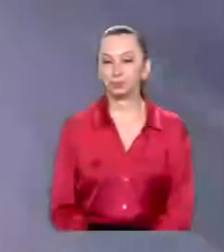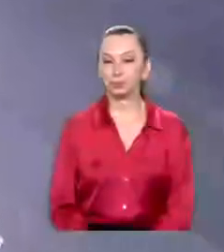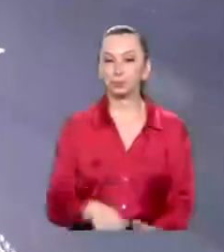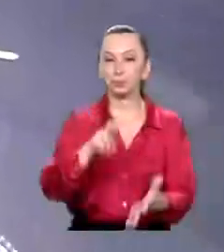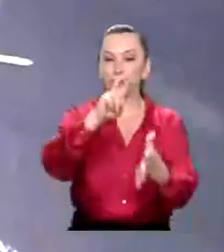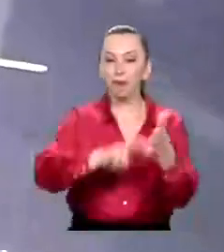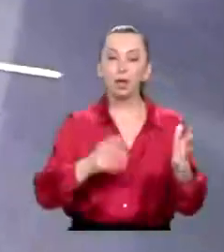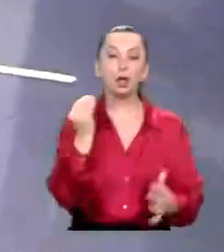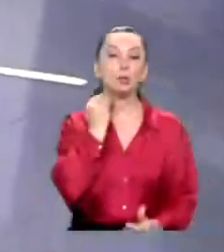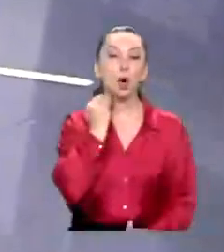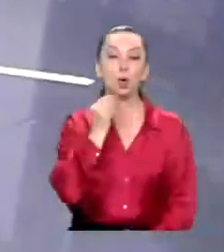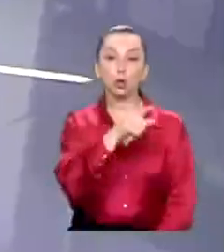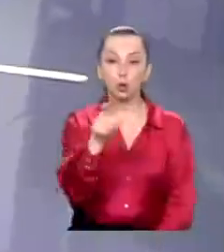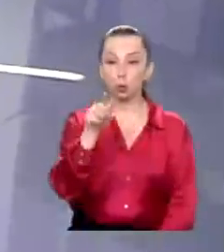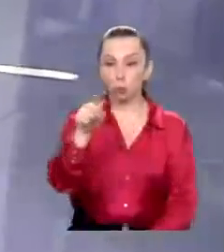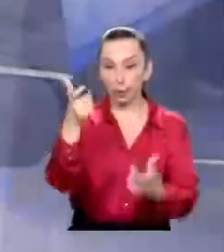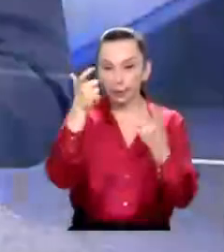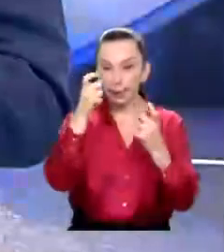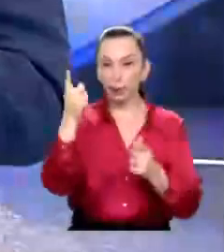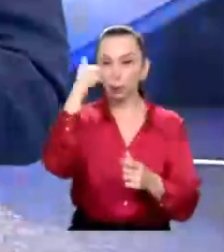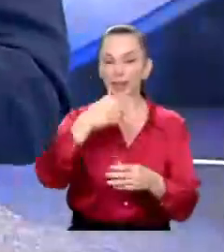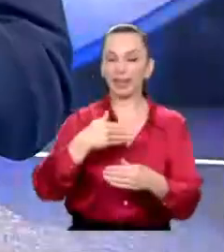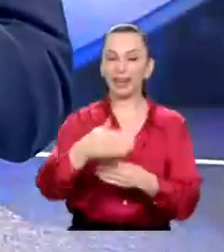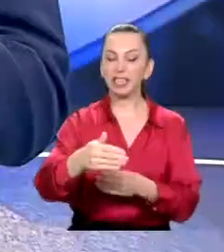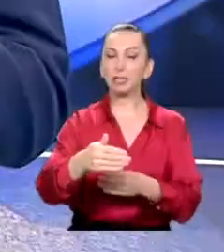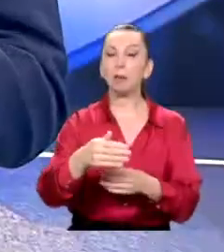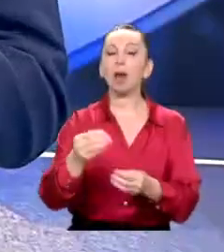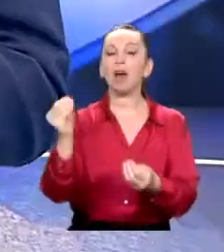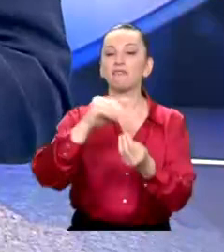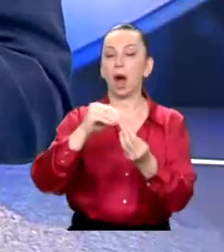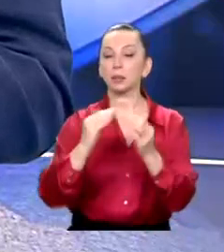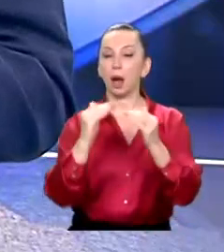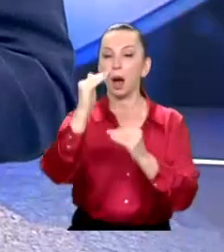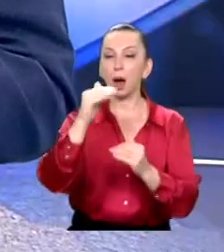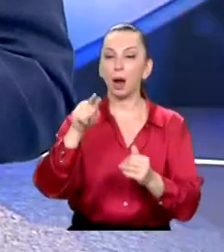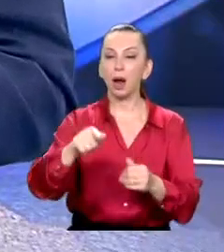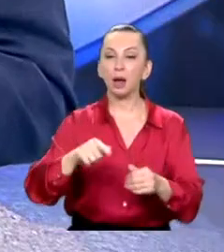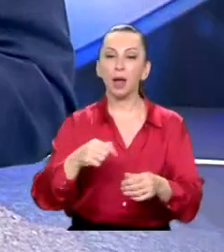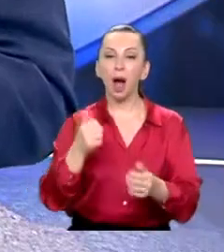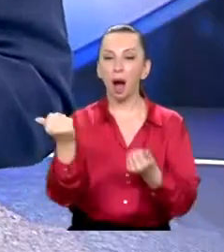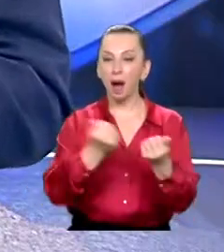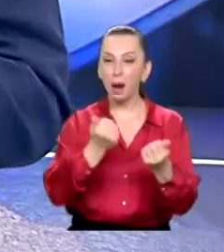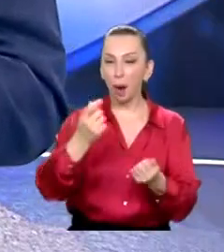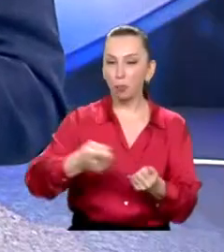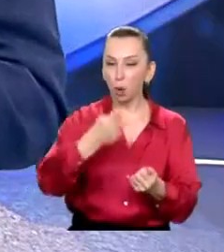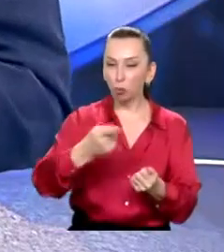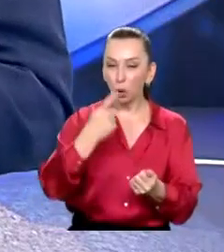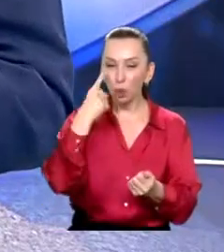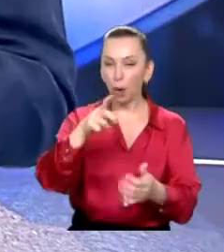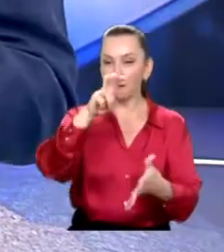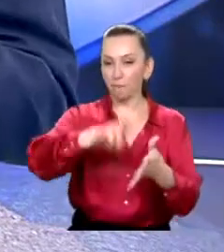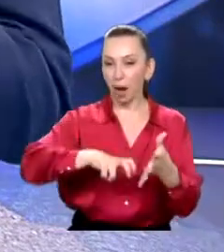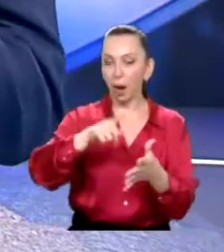ve vergi borcu olanlar bu habere dikkat Çünkü gecikme faizleri artırıldı başta motorlu taşıtlar vergisi olmak